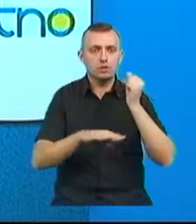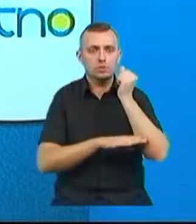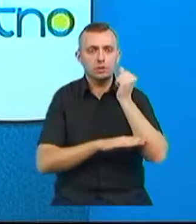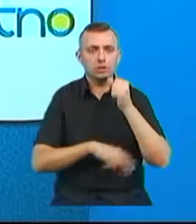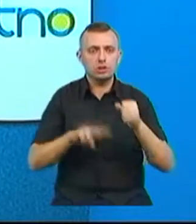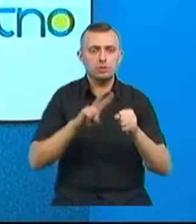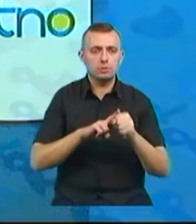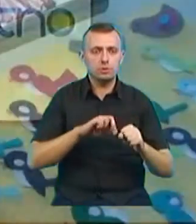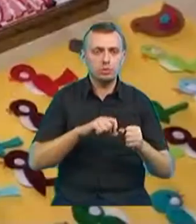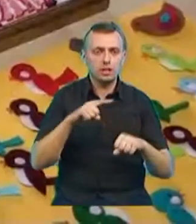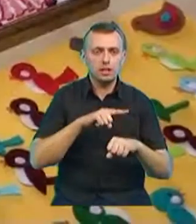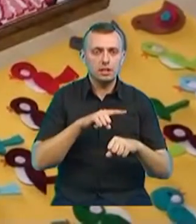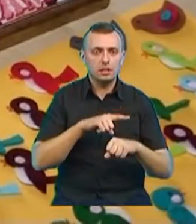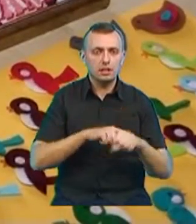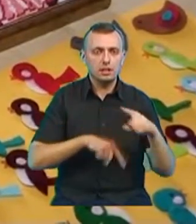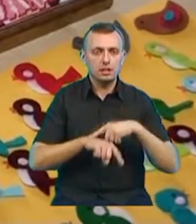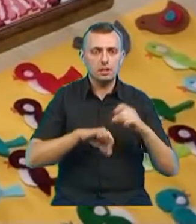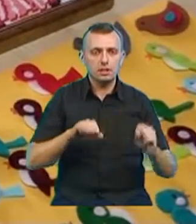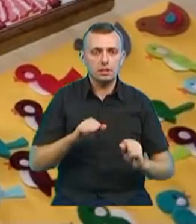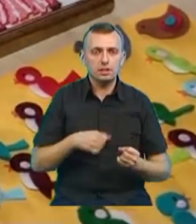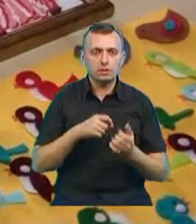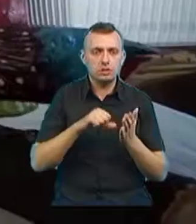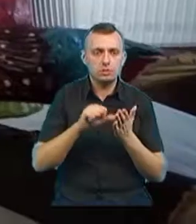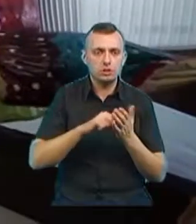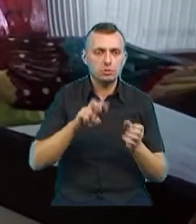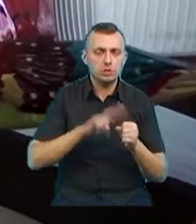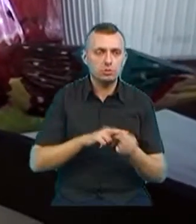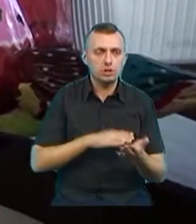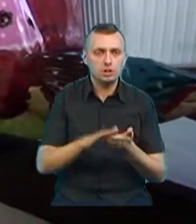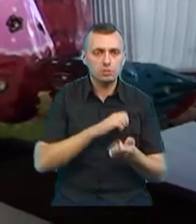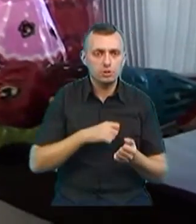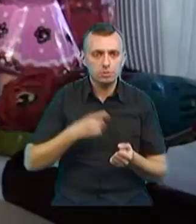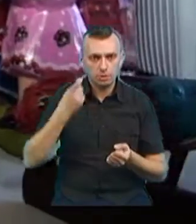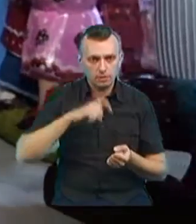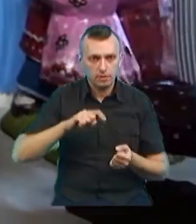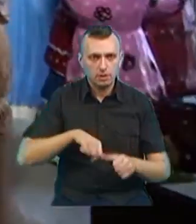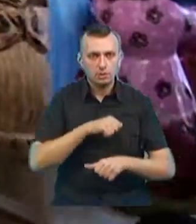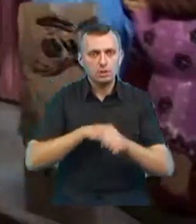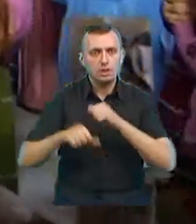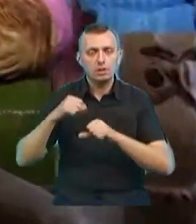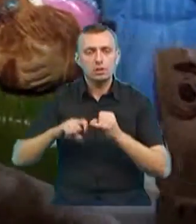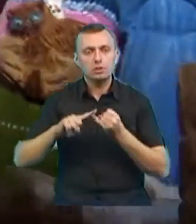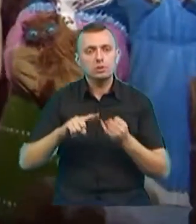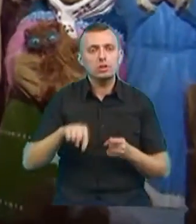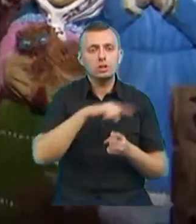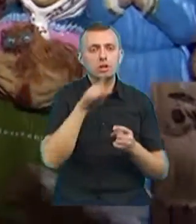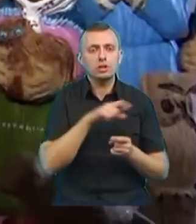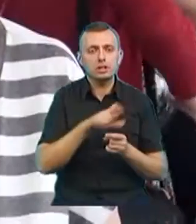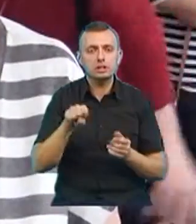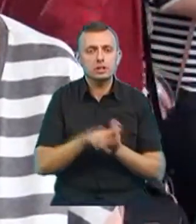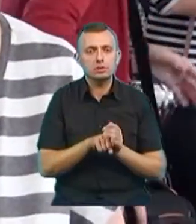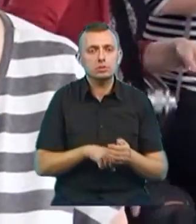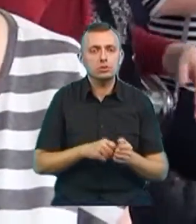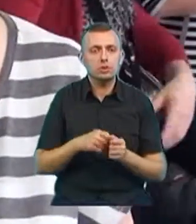Związek Głuchych. W Dworku Modrzewiowym można oglądać rękodzieło i rzeźbę, które powstawały w trakcie tegorocznych warsztatów